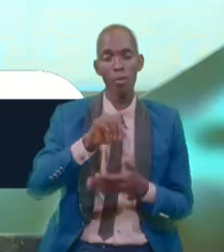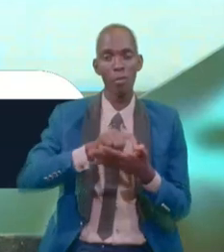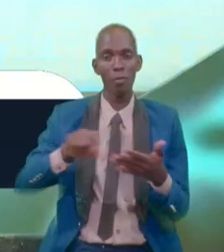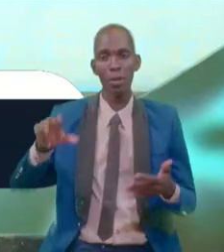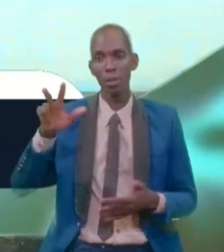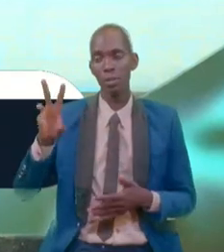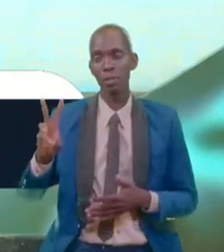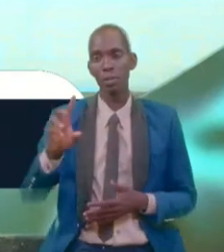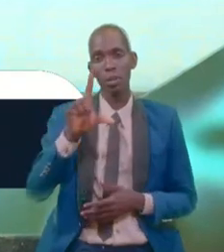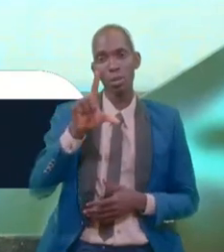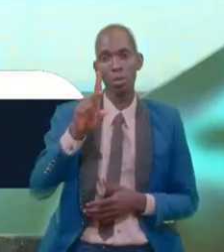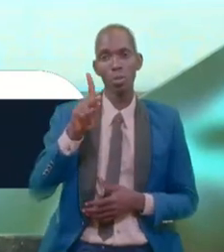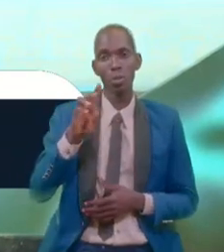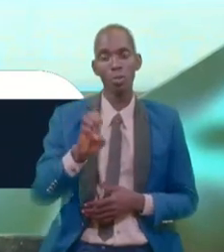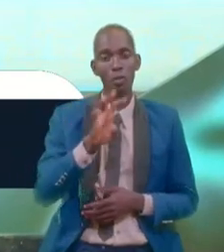verset 36,